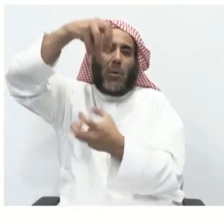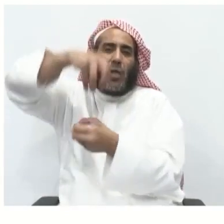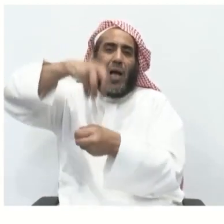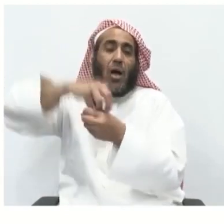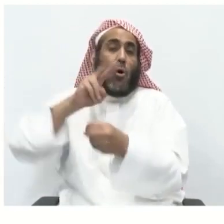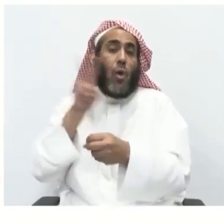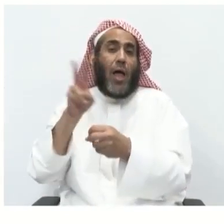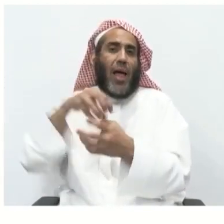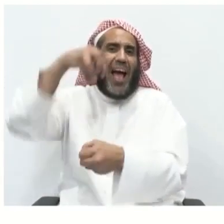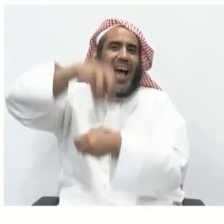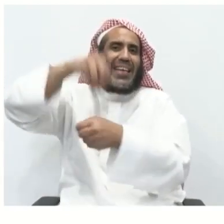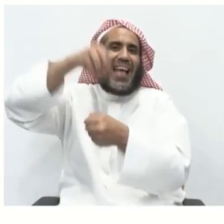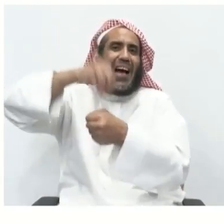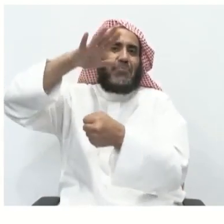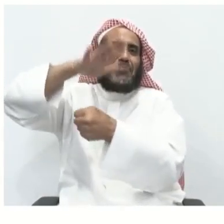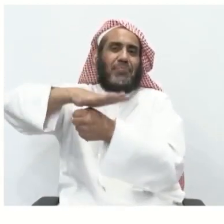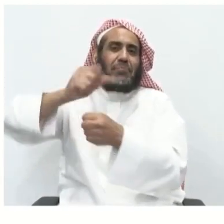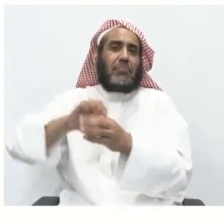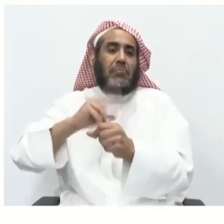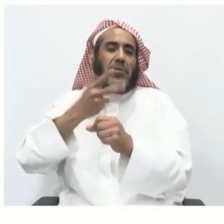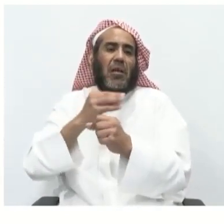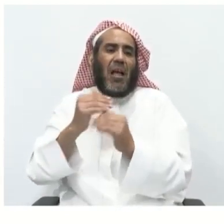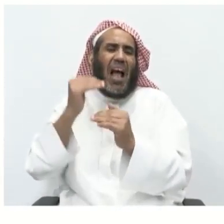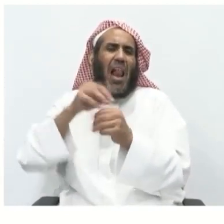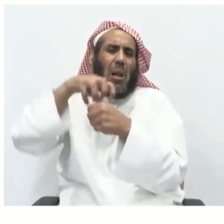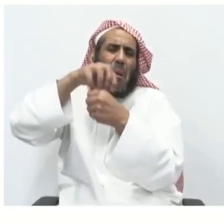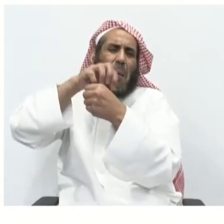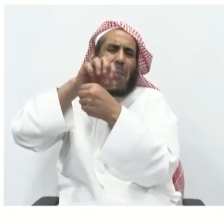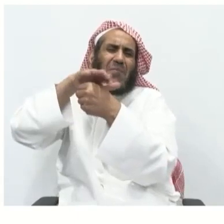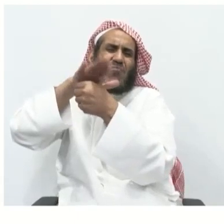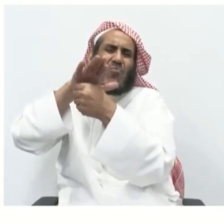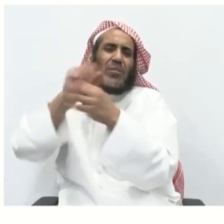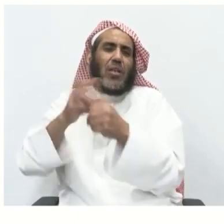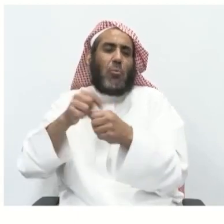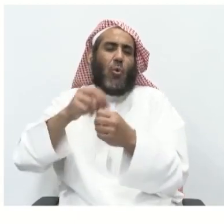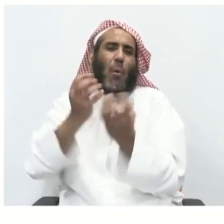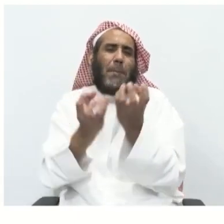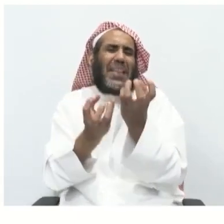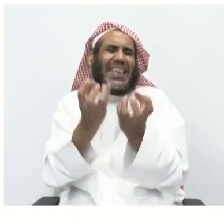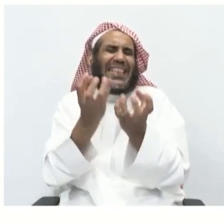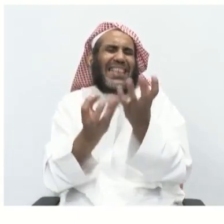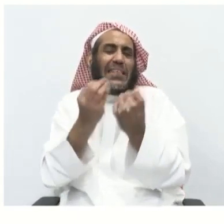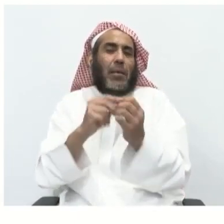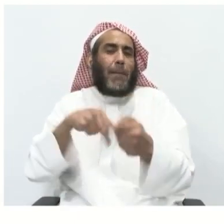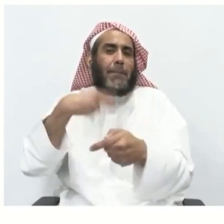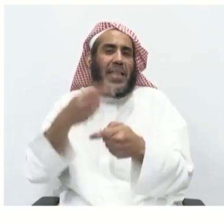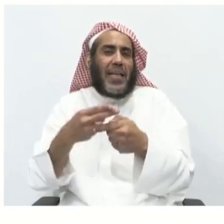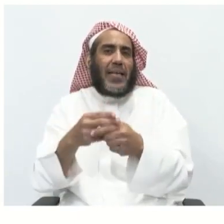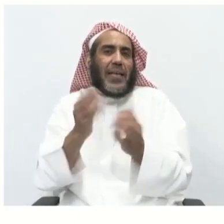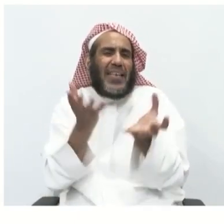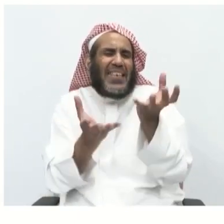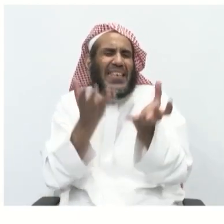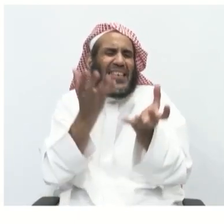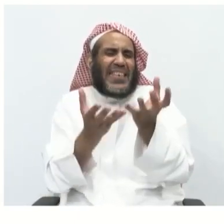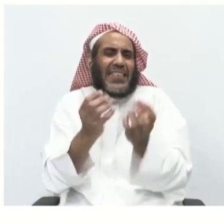ولاحظ معي غطاء البوتقه هنا تقريبا قليل المفتوح ونقوم بالتسخين بعد ذلك قس كتله